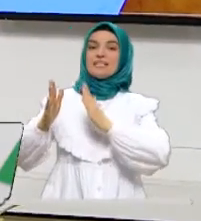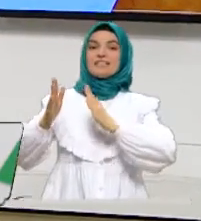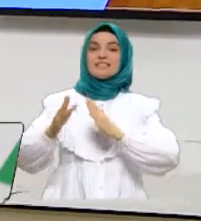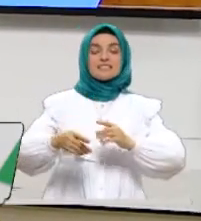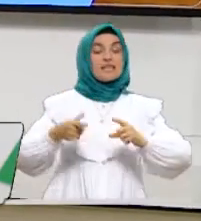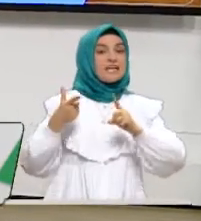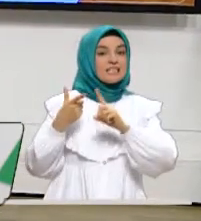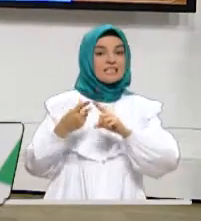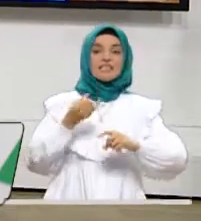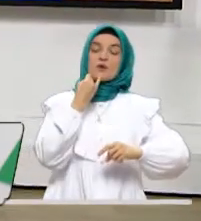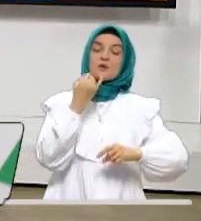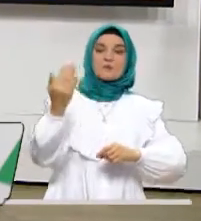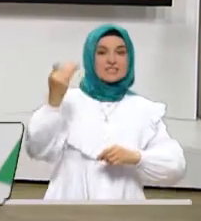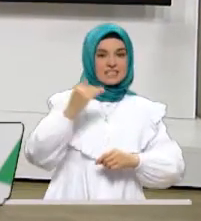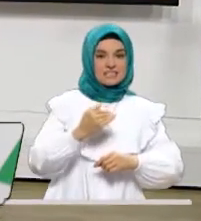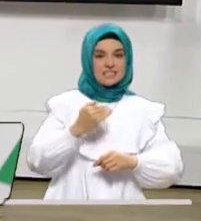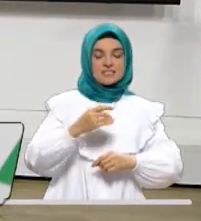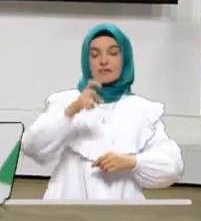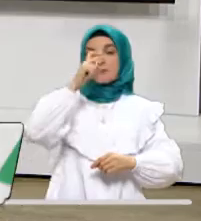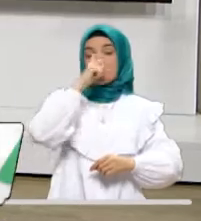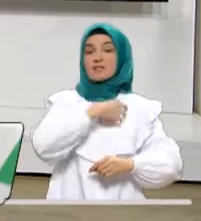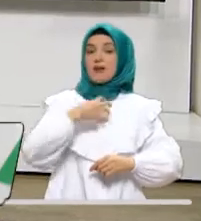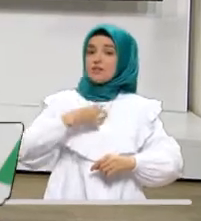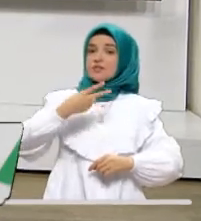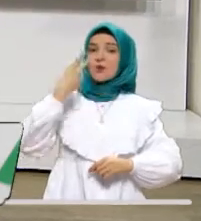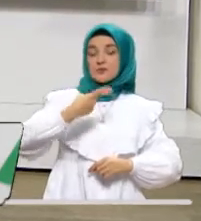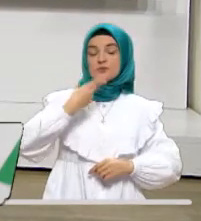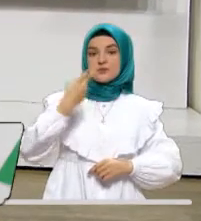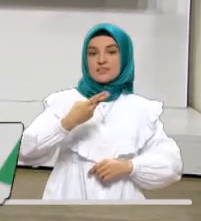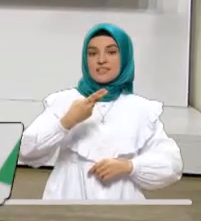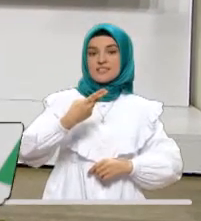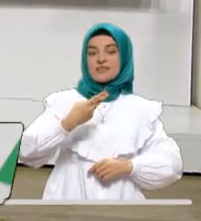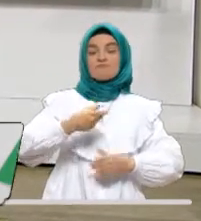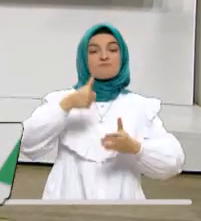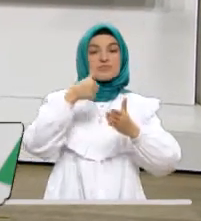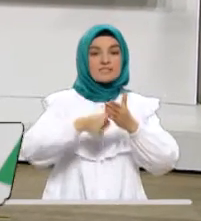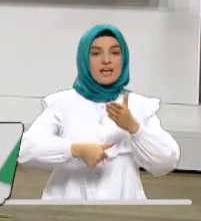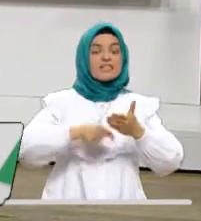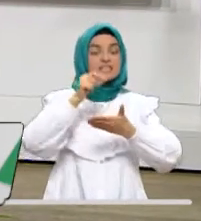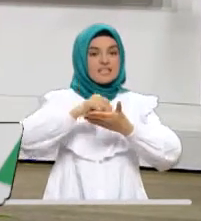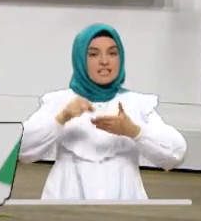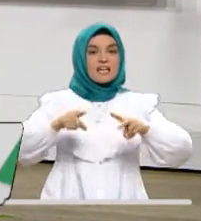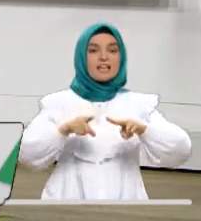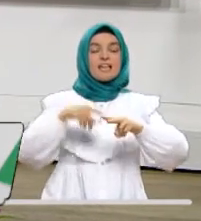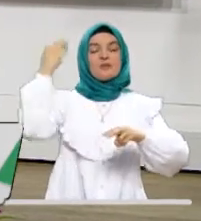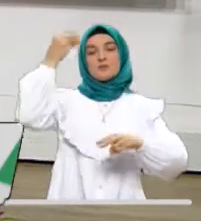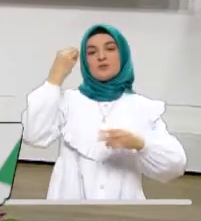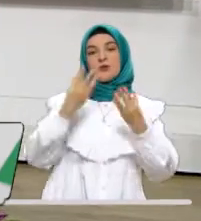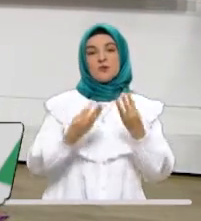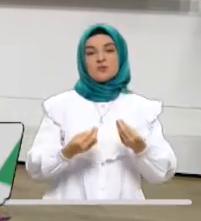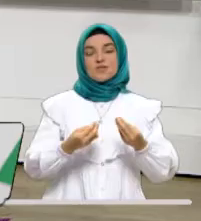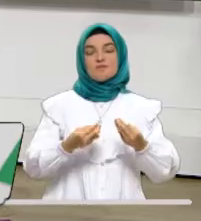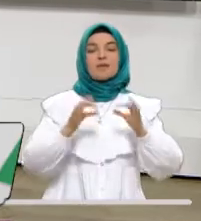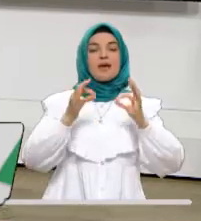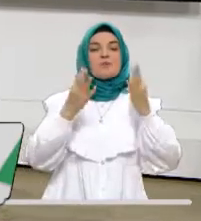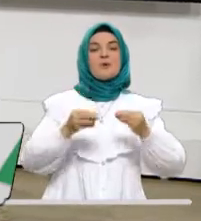ikinci konuğumuzu ağırlıyor olacağım. Padişah annelerimizi konuşacağız. Kendisi tarihçi yazar Nermin Taylan. Yayınımız her zaman olduğu